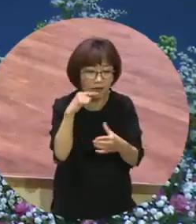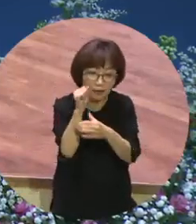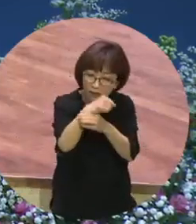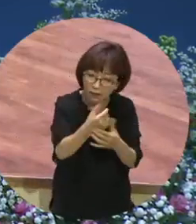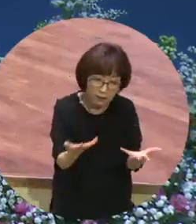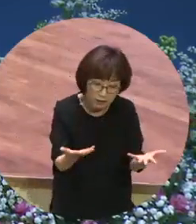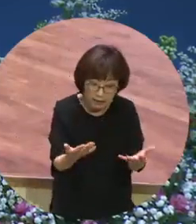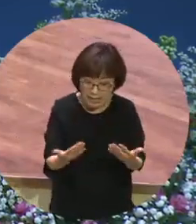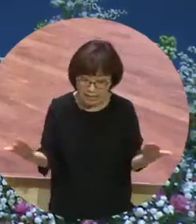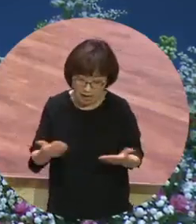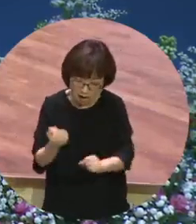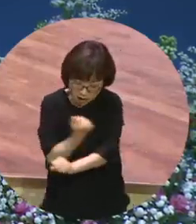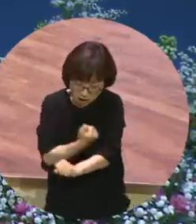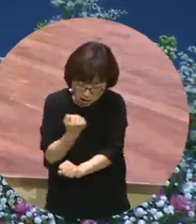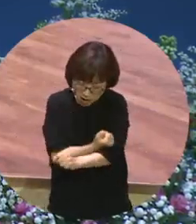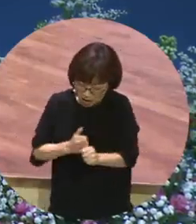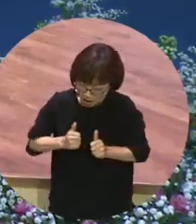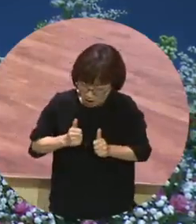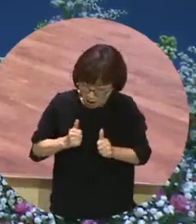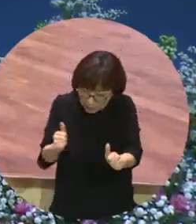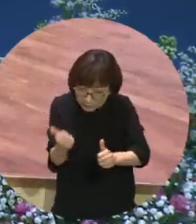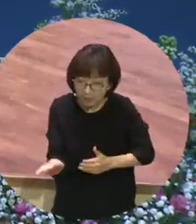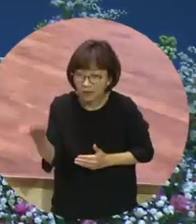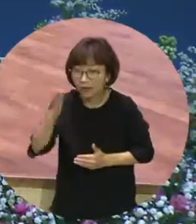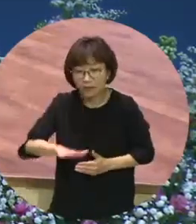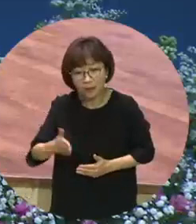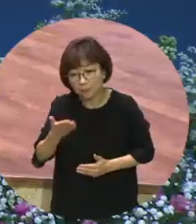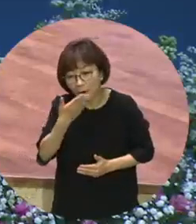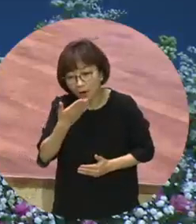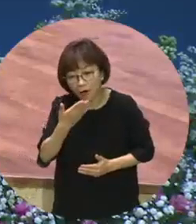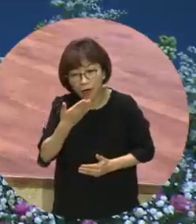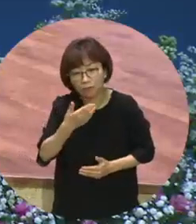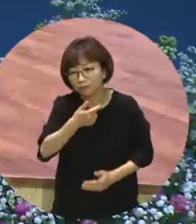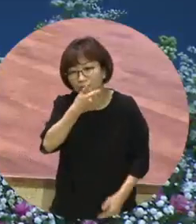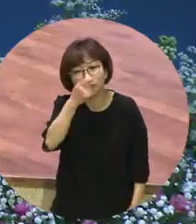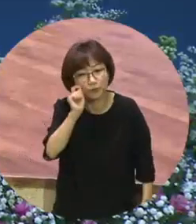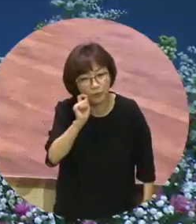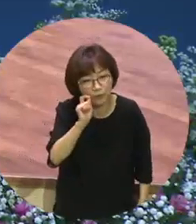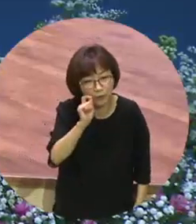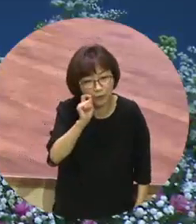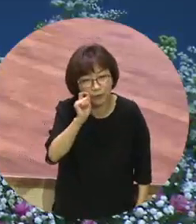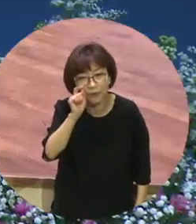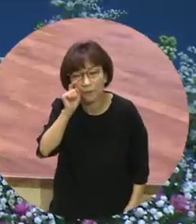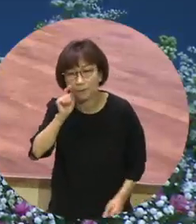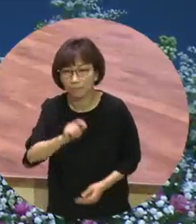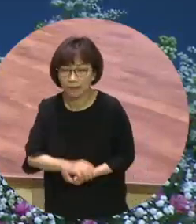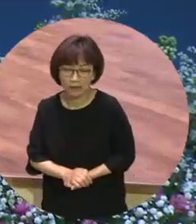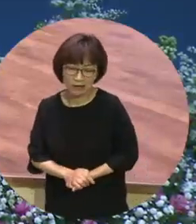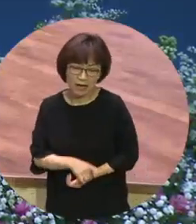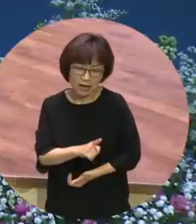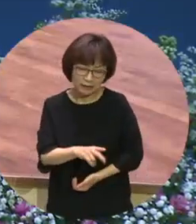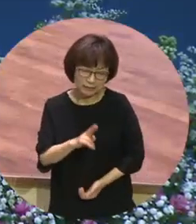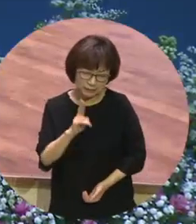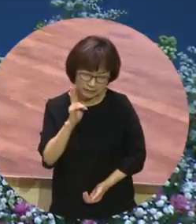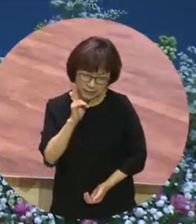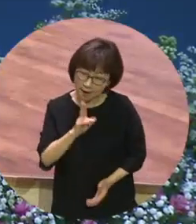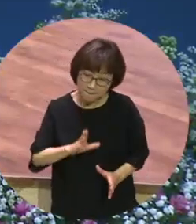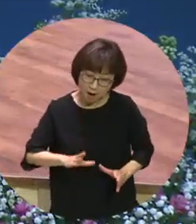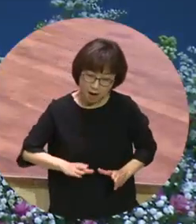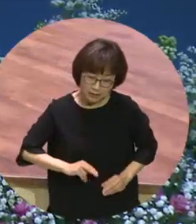다시 말하면 기본적인 생계마저도 위험을 받고 있는 심각한 상태에 있었어요.